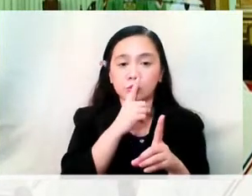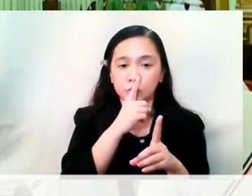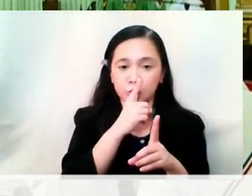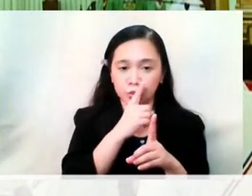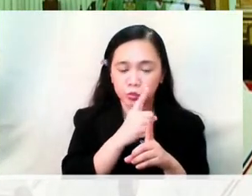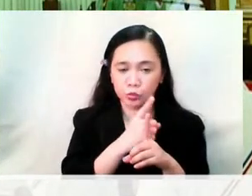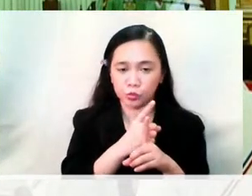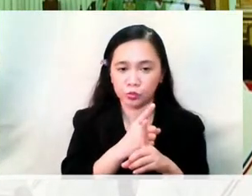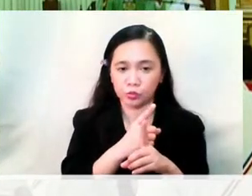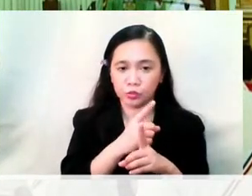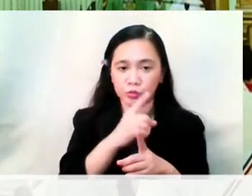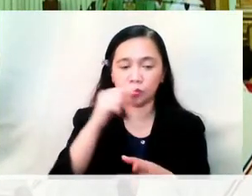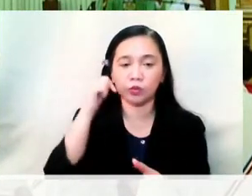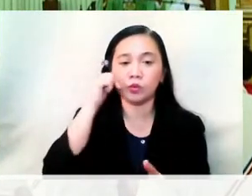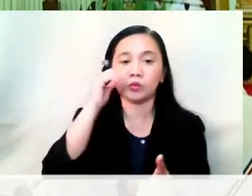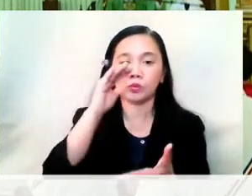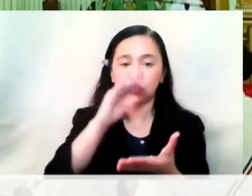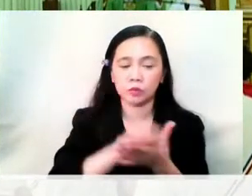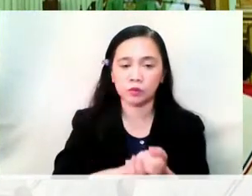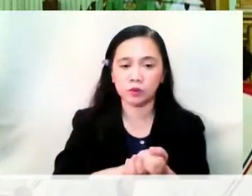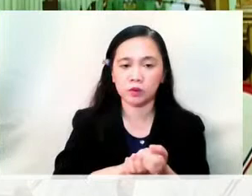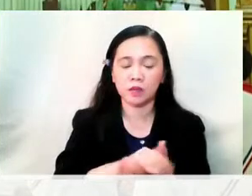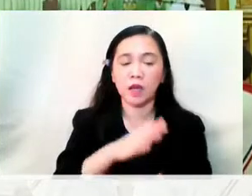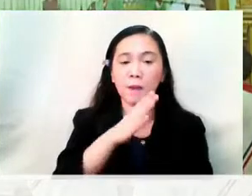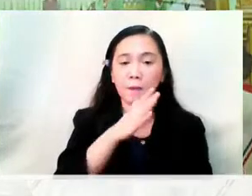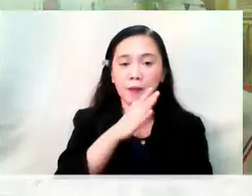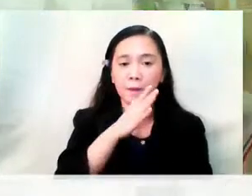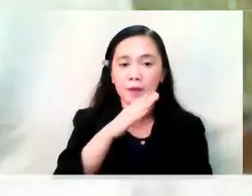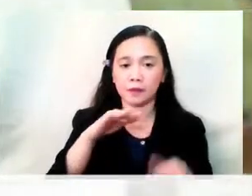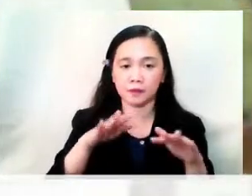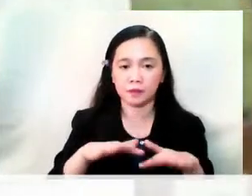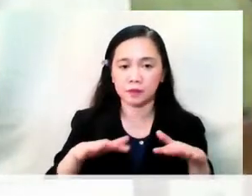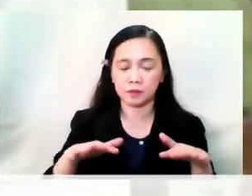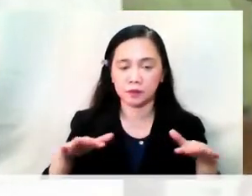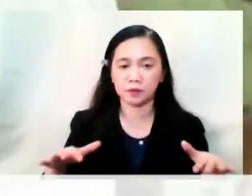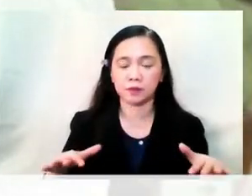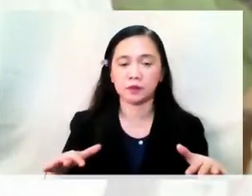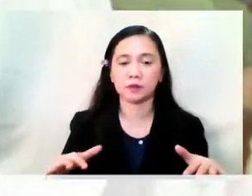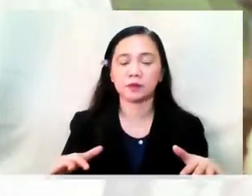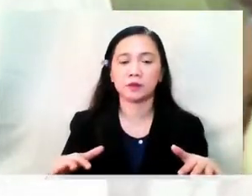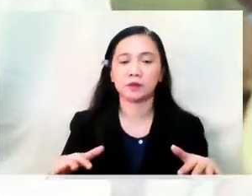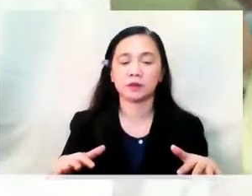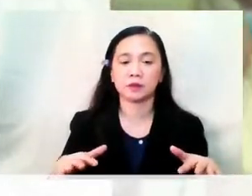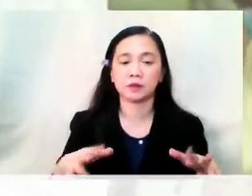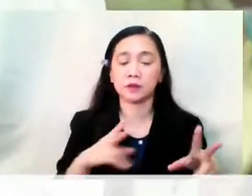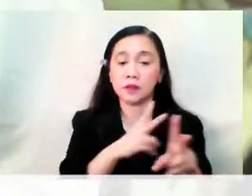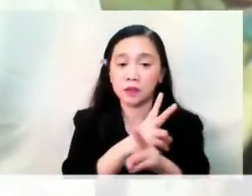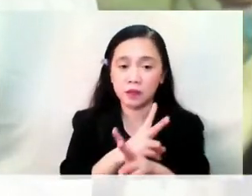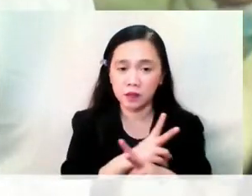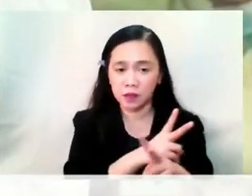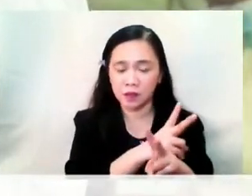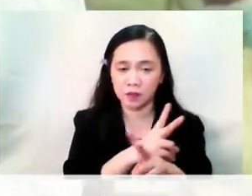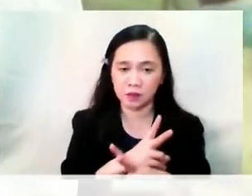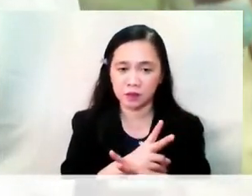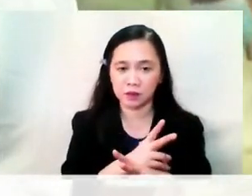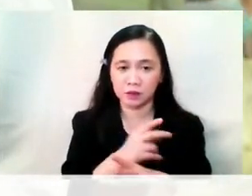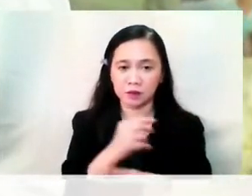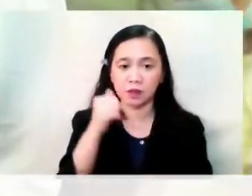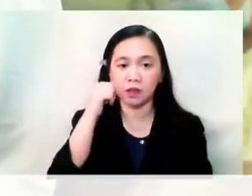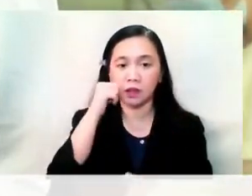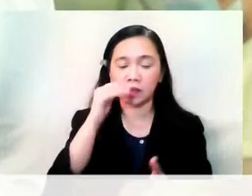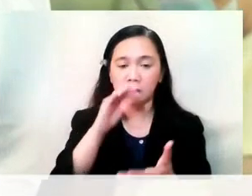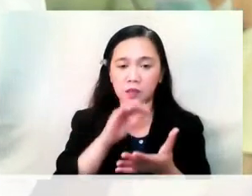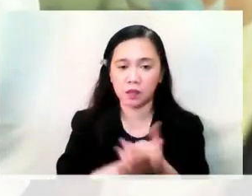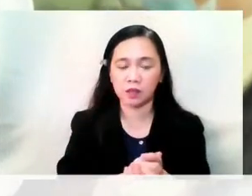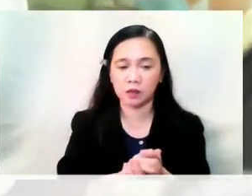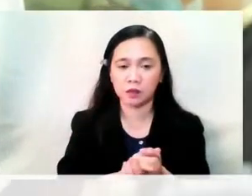asawa na ina ng kanilang mga anak. Pahalaga nawa nila ang asawa bilang katuwang sa